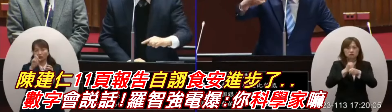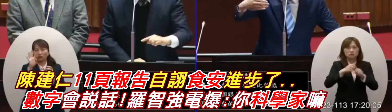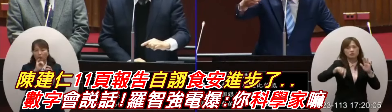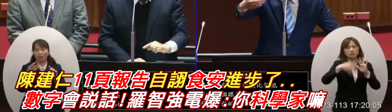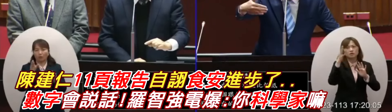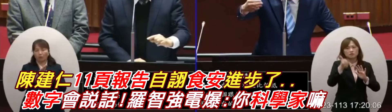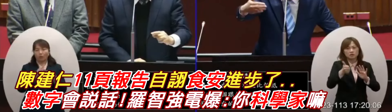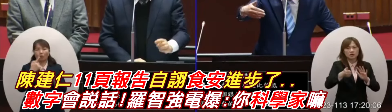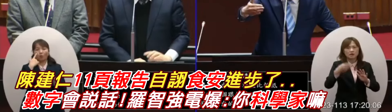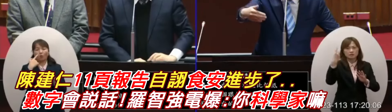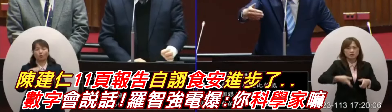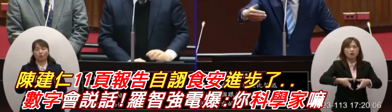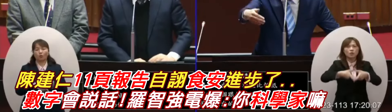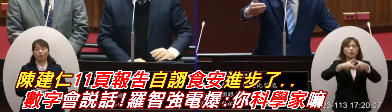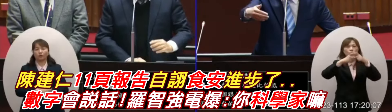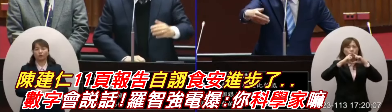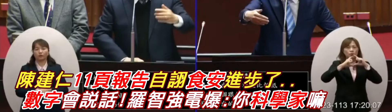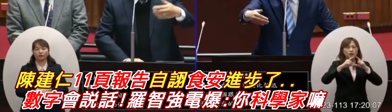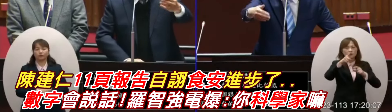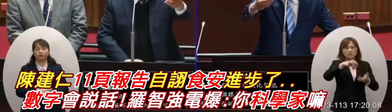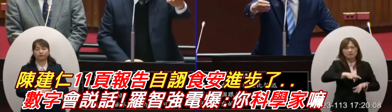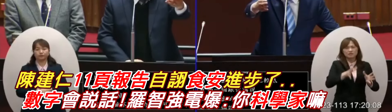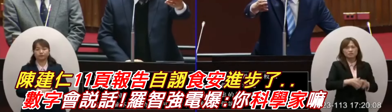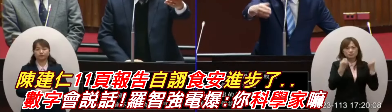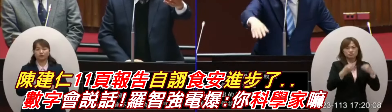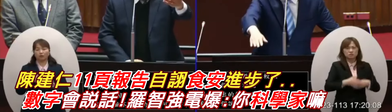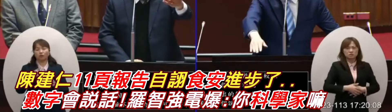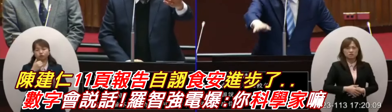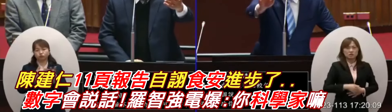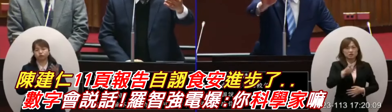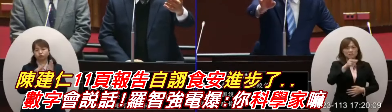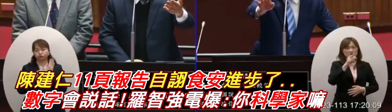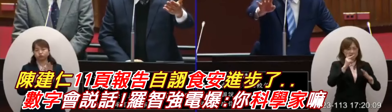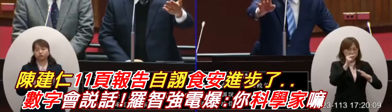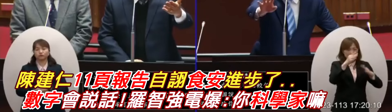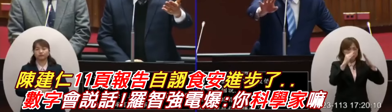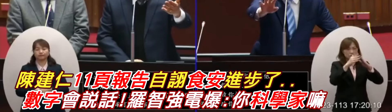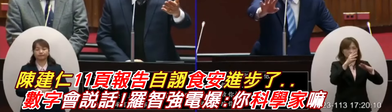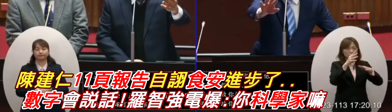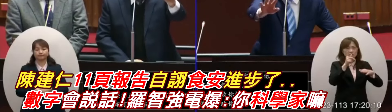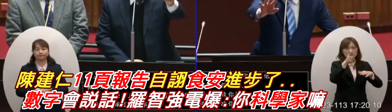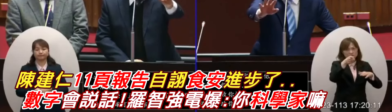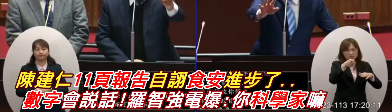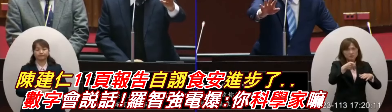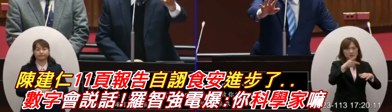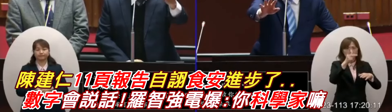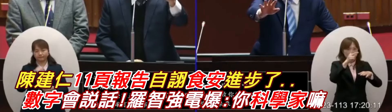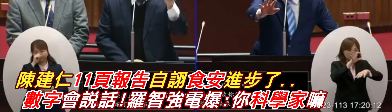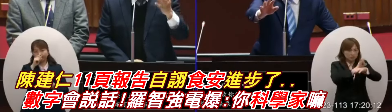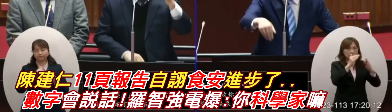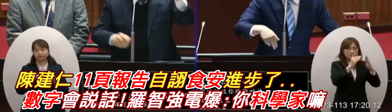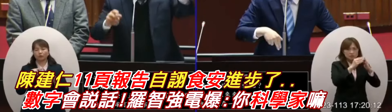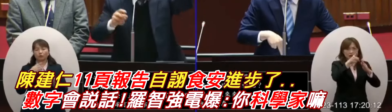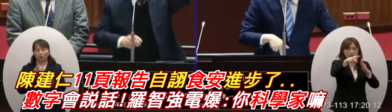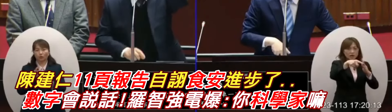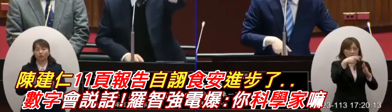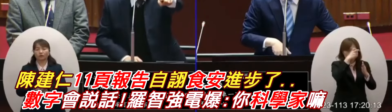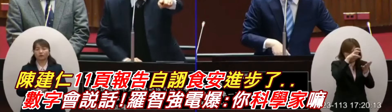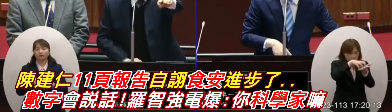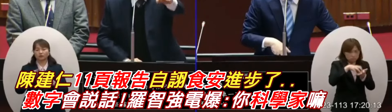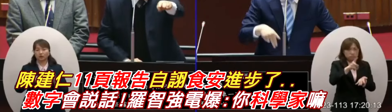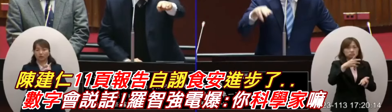来，倒车一下，倒车一下，不要担心了、啊，你科学家。我没有否定你的科学论据哦， 好，没有错。那我问你， 我跟你谈